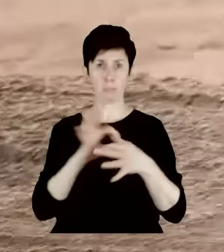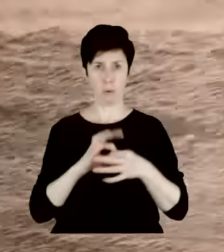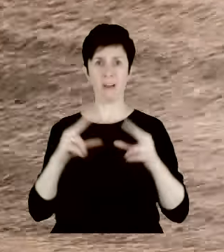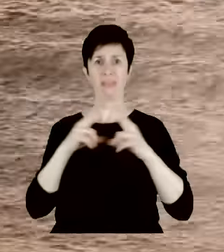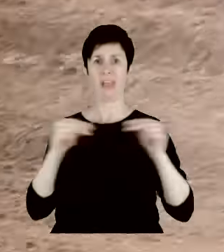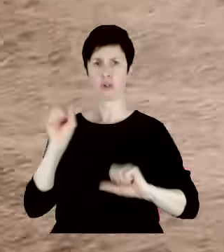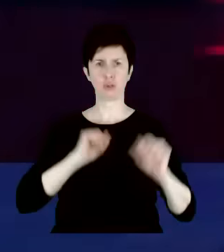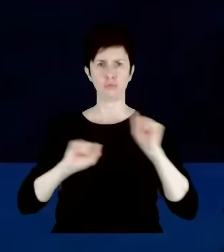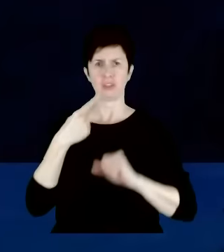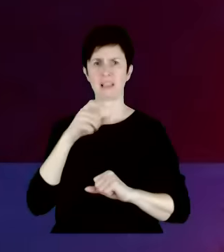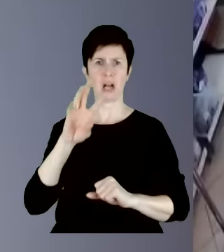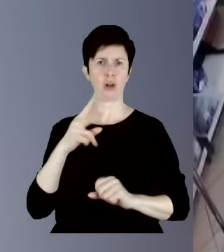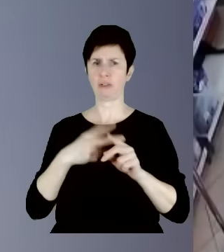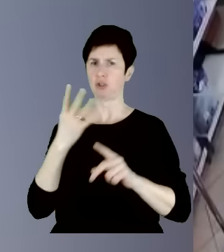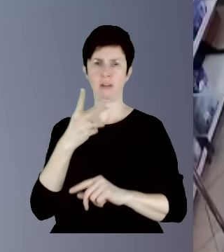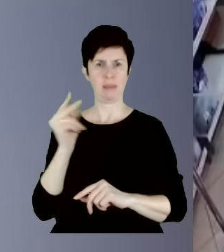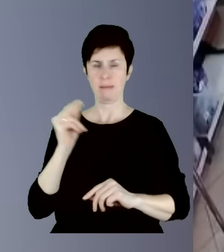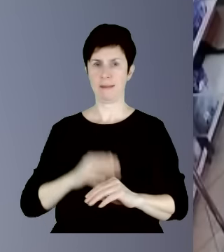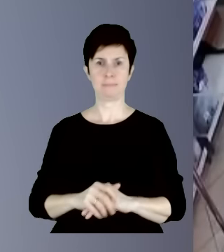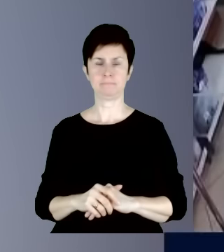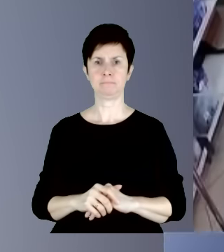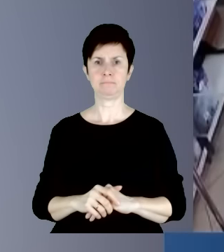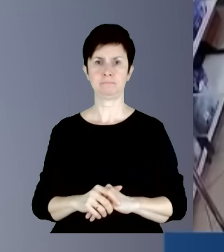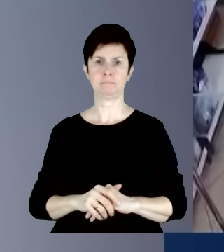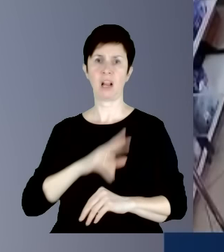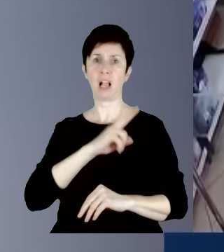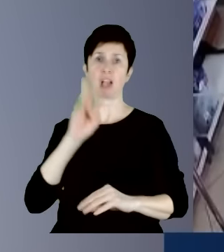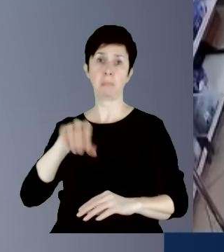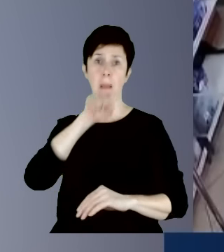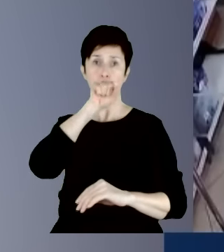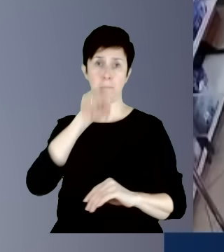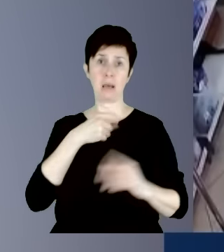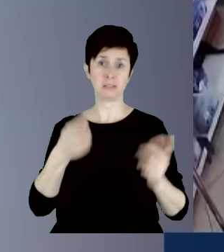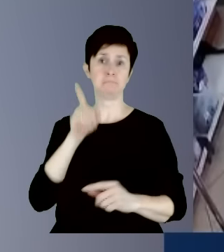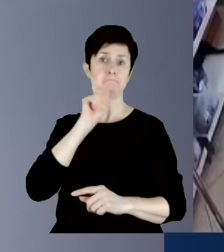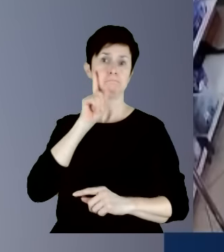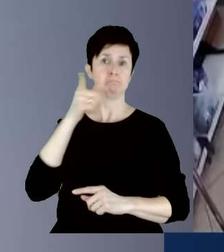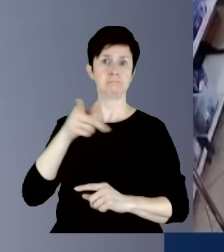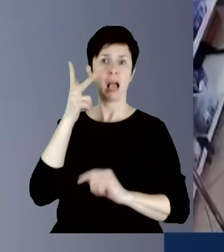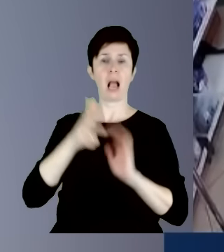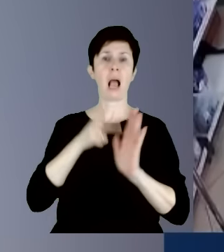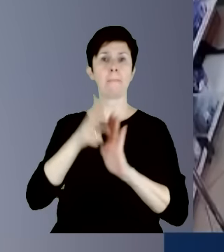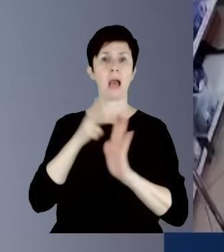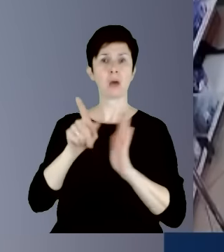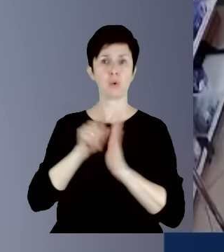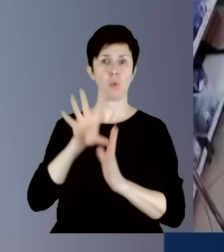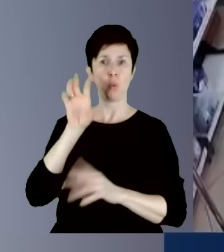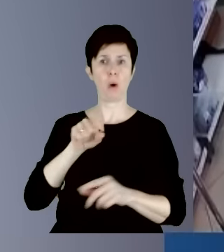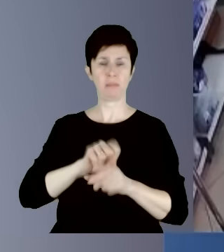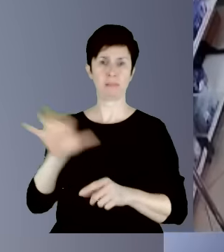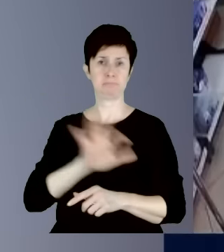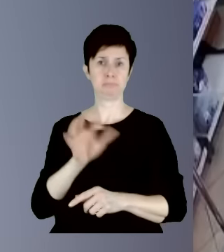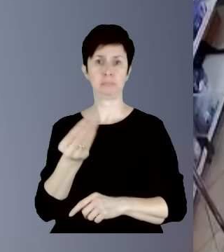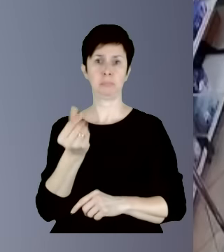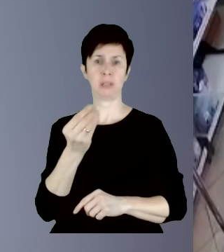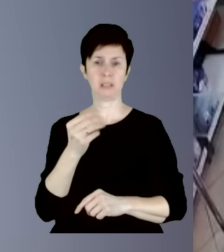ćwiczeniami Dragon 24. Każdy ma jakąś pasję, a pasją mężczyzny, którego zarejestrowały kamery na tym nagraniu, jest wykradanie pieniędzy. Co